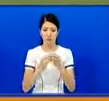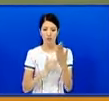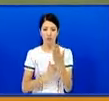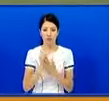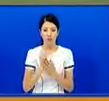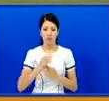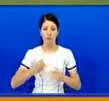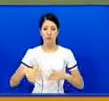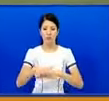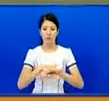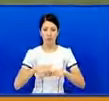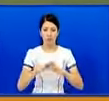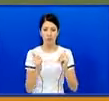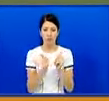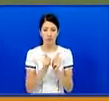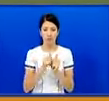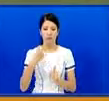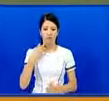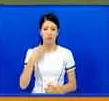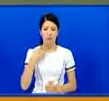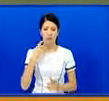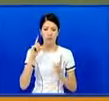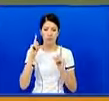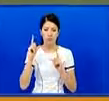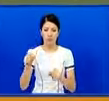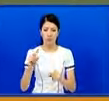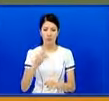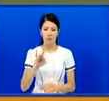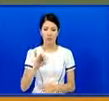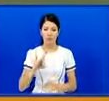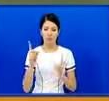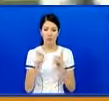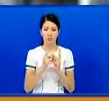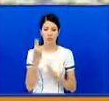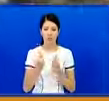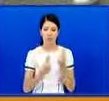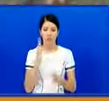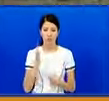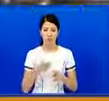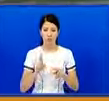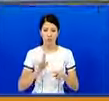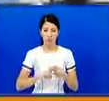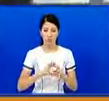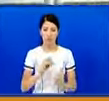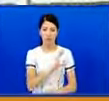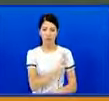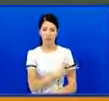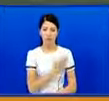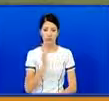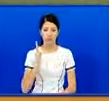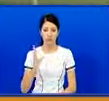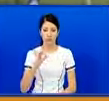жерлестеріміз тамыздың 26-сына Қызылорда қаласында жергілікті қайсарымен күш сынасады. Міне нағыз дерби осы ойында болады деп күтілуде.